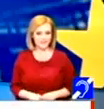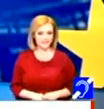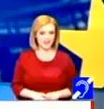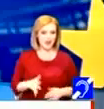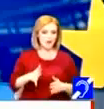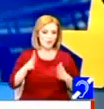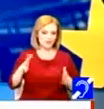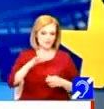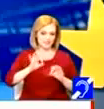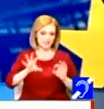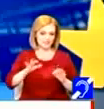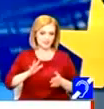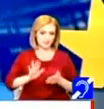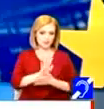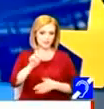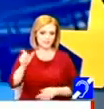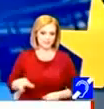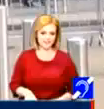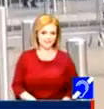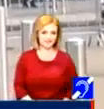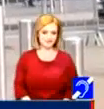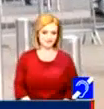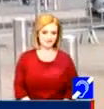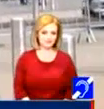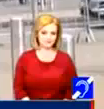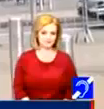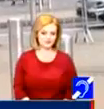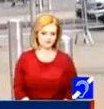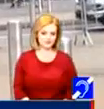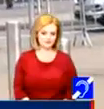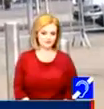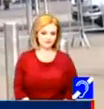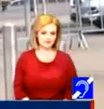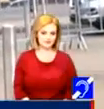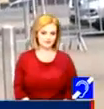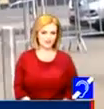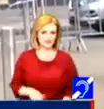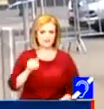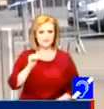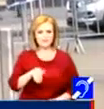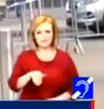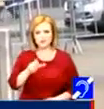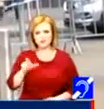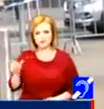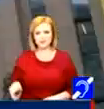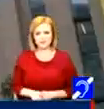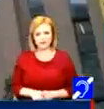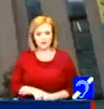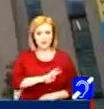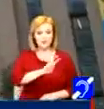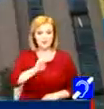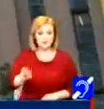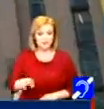Amănunte în corespondența de la Lucian Pârvoiu. Mii de vizitatori au ignorat ploaia măruntă și